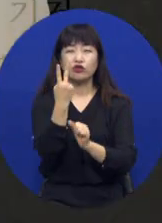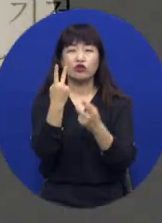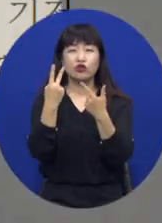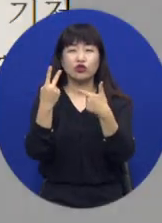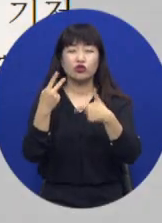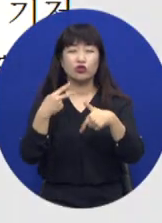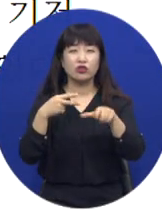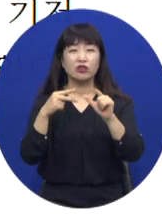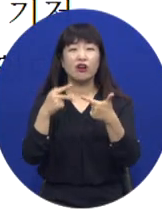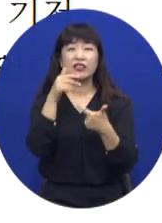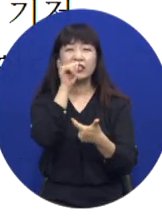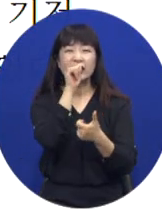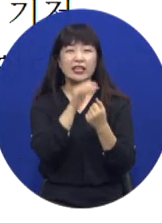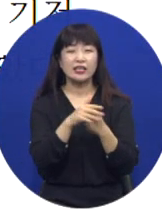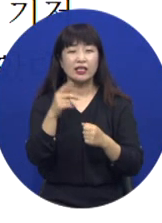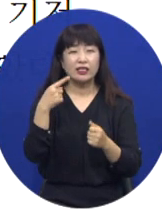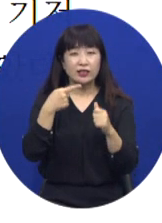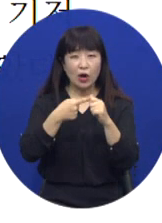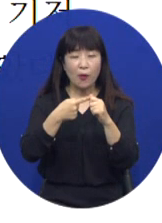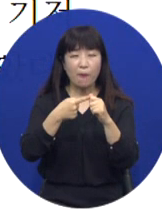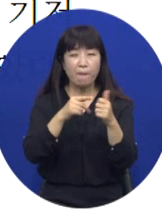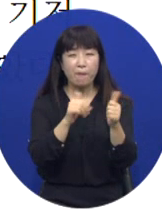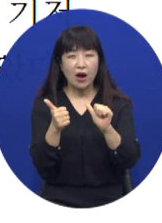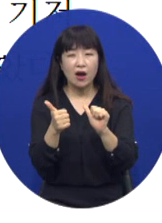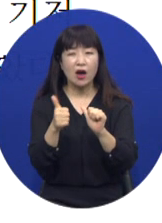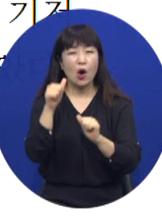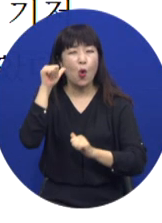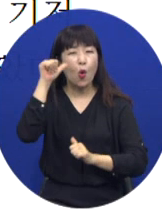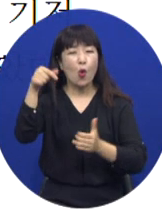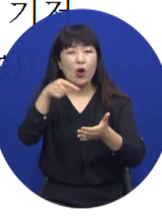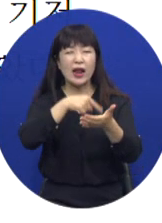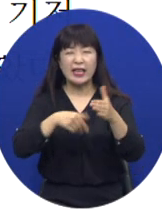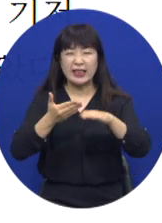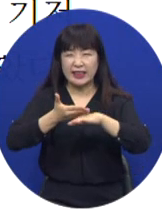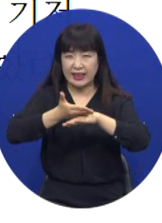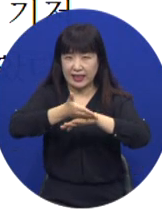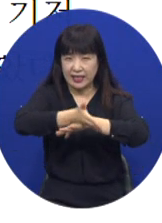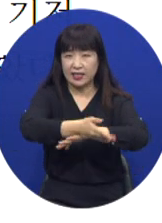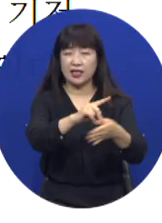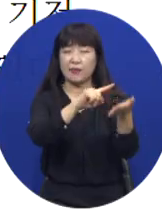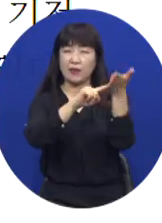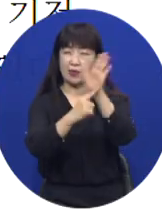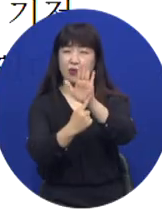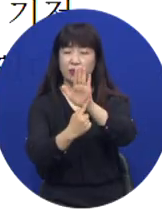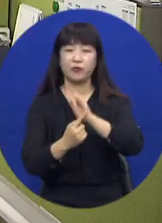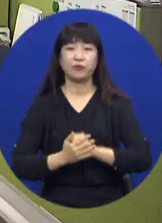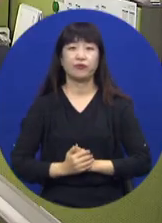첫 번째 사망자가 발생한 지 닷새만에 해야 뒤늦게 공개했습니다